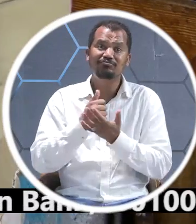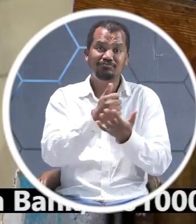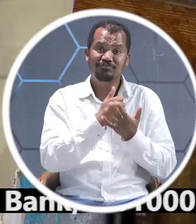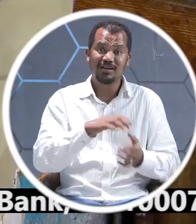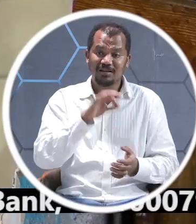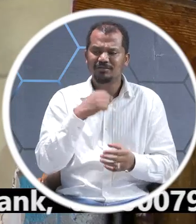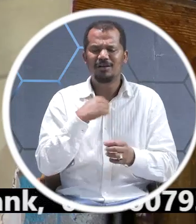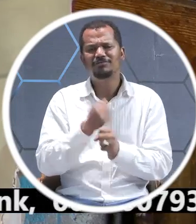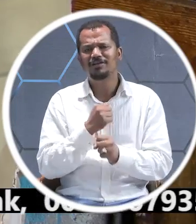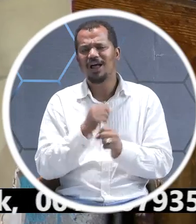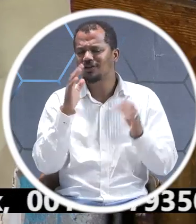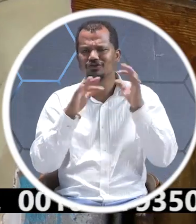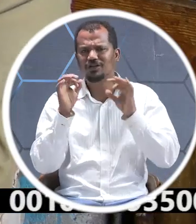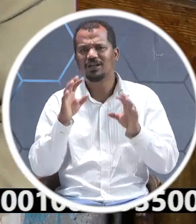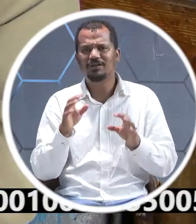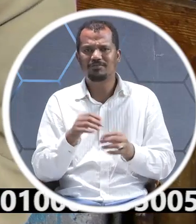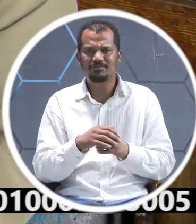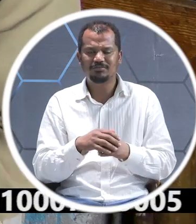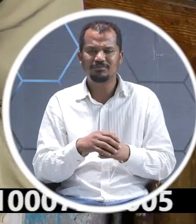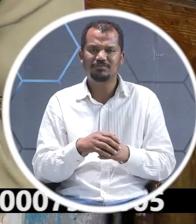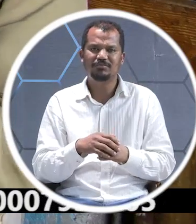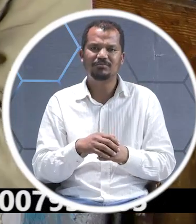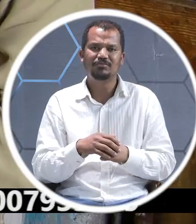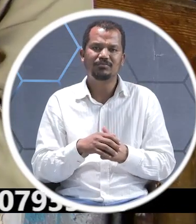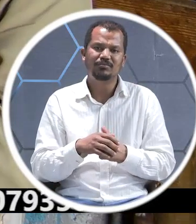ካገኘን ለስራው ምንም ችግር የለውም ለምን እንኳን